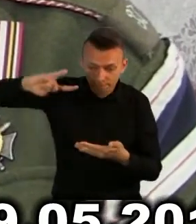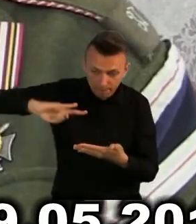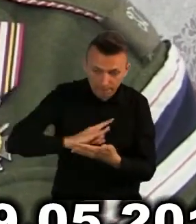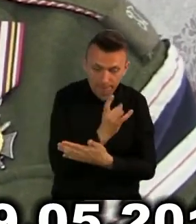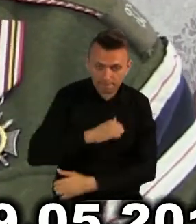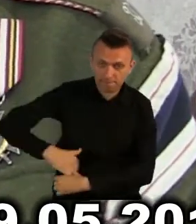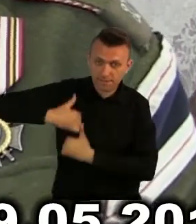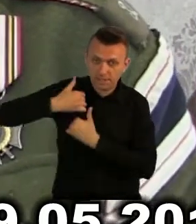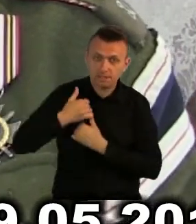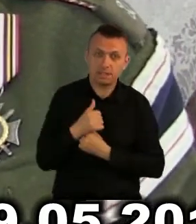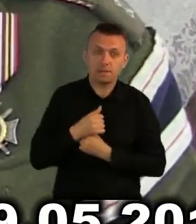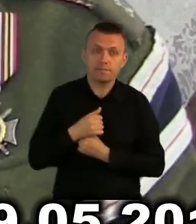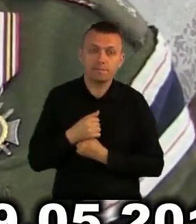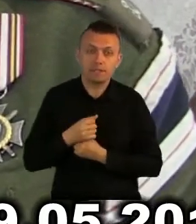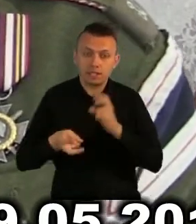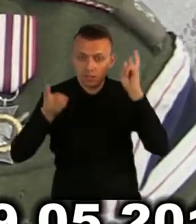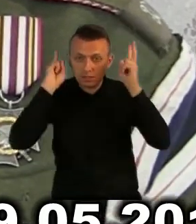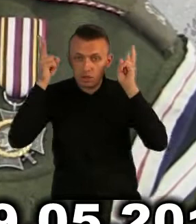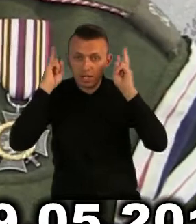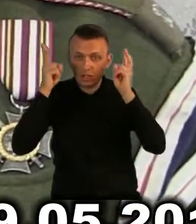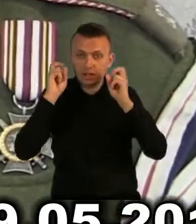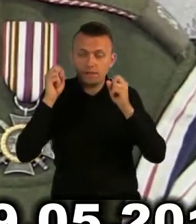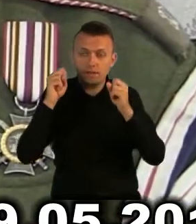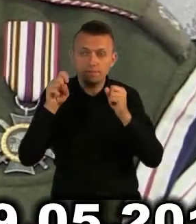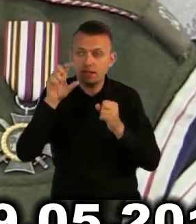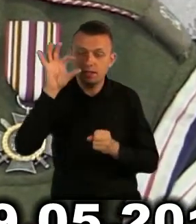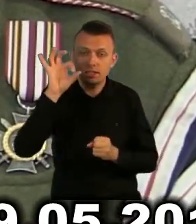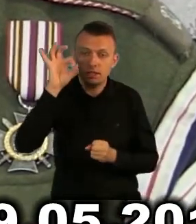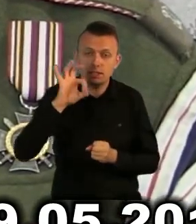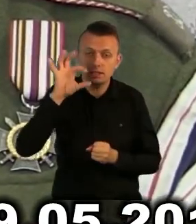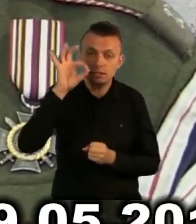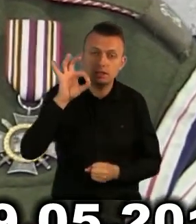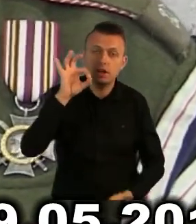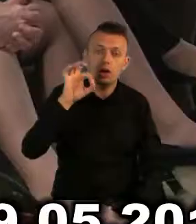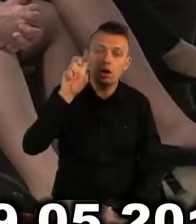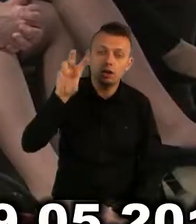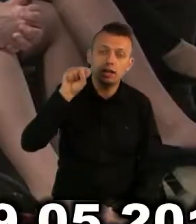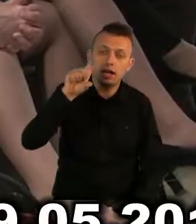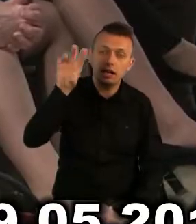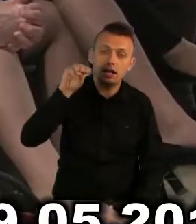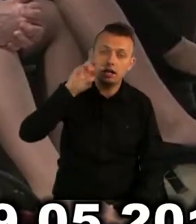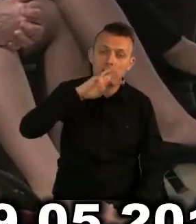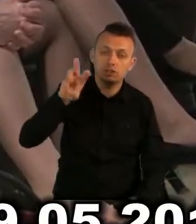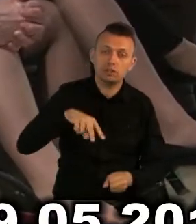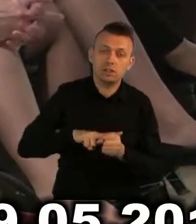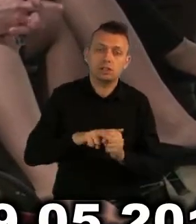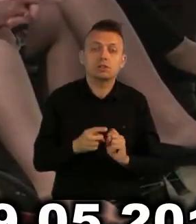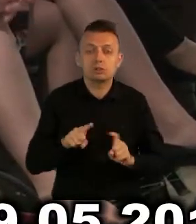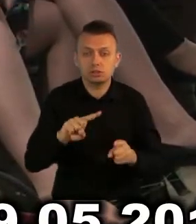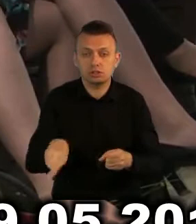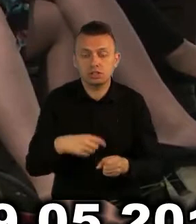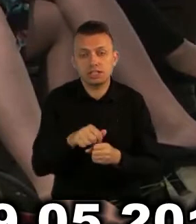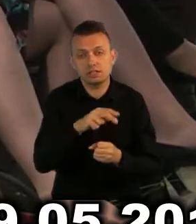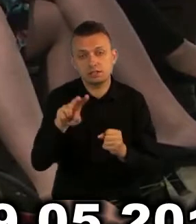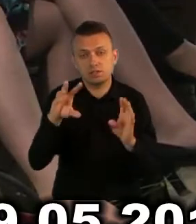też przygotował nam wystawę sprzętu wojskowego. Całe przedsięwzięcie zrealizowane było